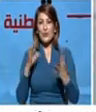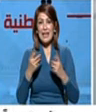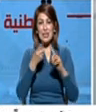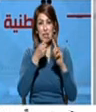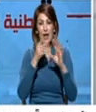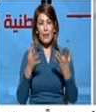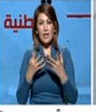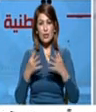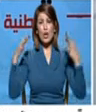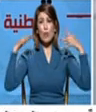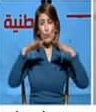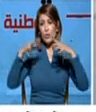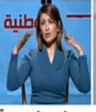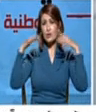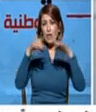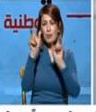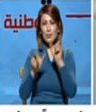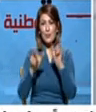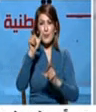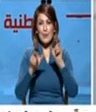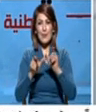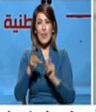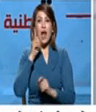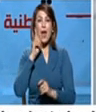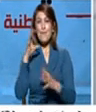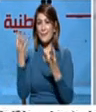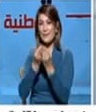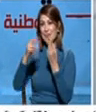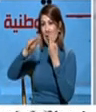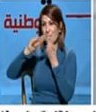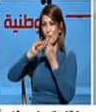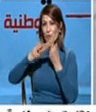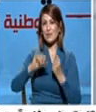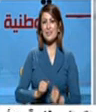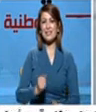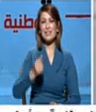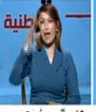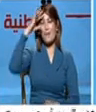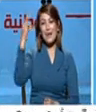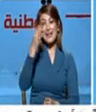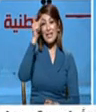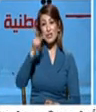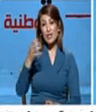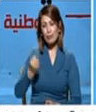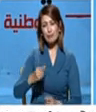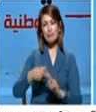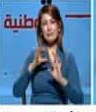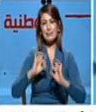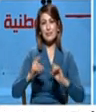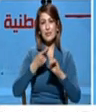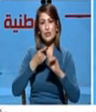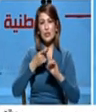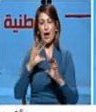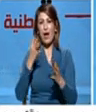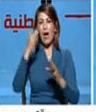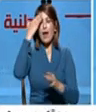استهدافها مؤخرا اه السيده راشد بارك الله فيك تعرفوا اللي عن ستمائه